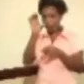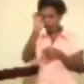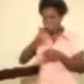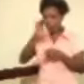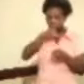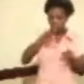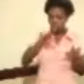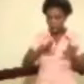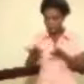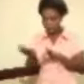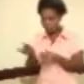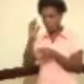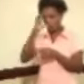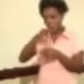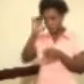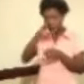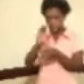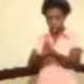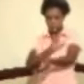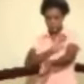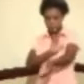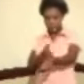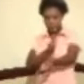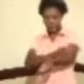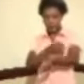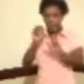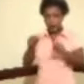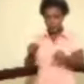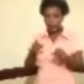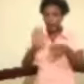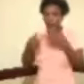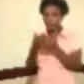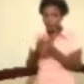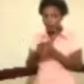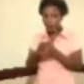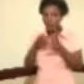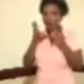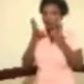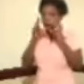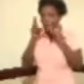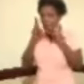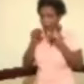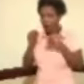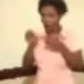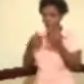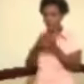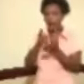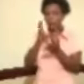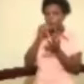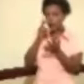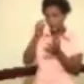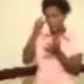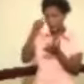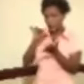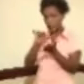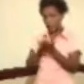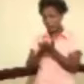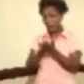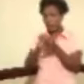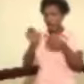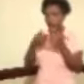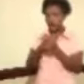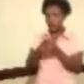c'est personne n'en capable. Ou mettre consulter tout discours que vous faites. Ou pas besoin d'une parole contre vous. Ou même mettre consulter tout